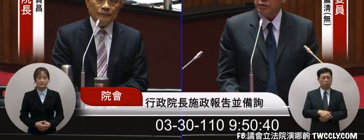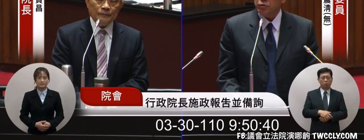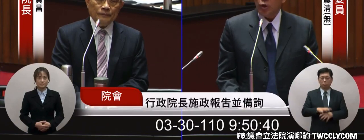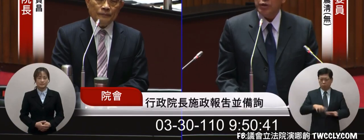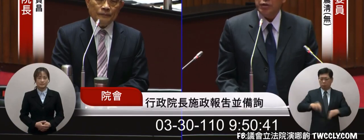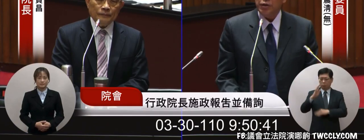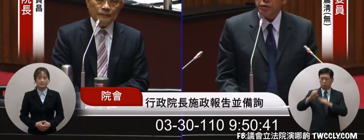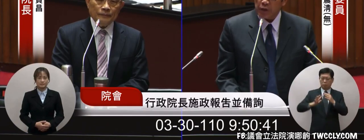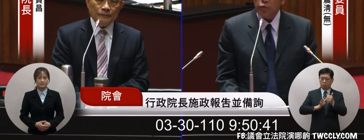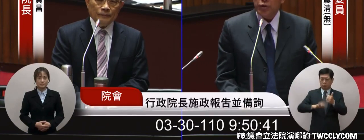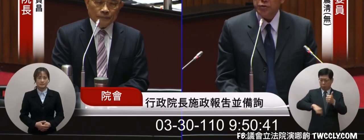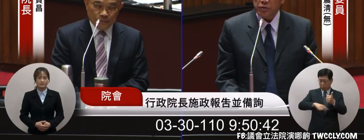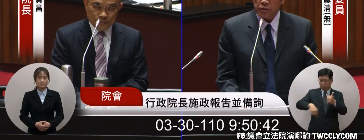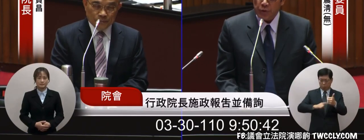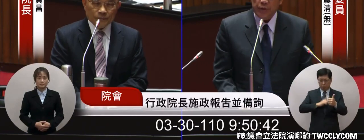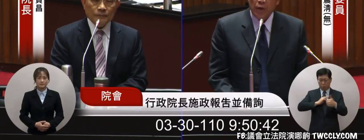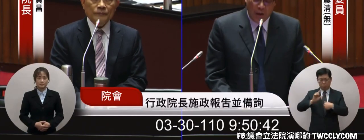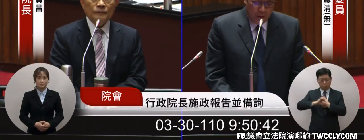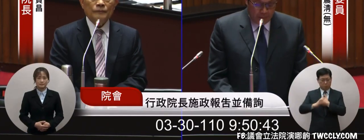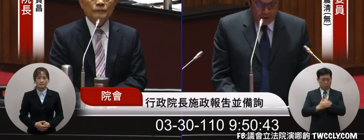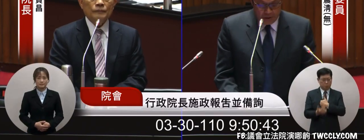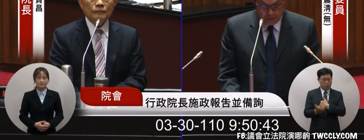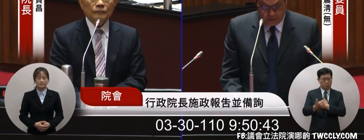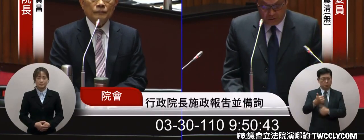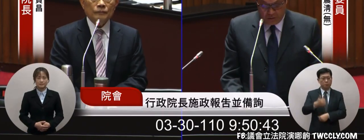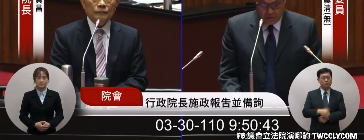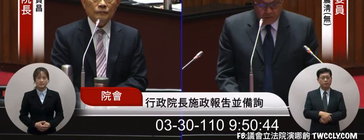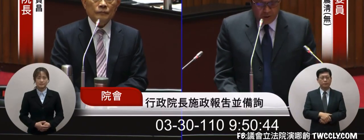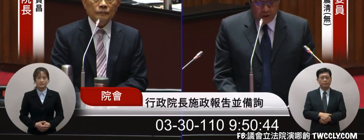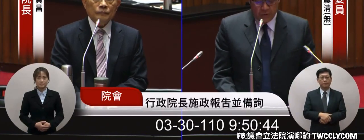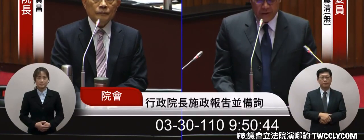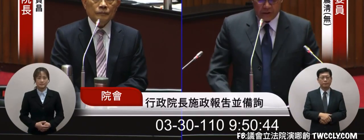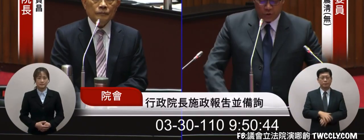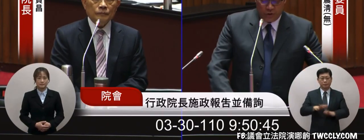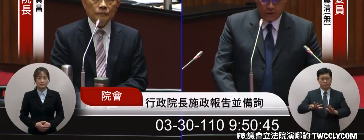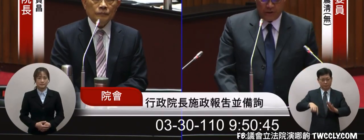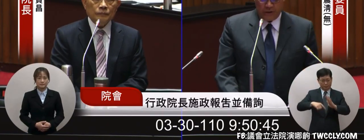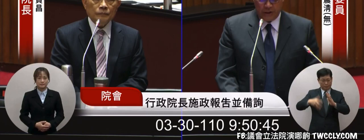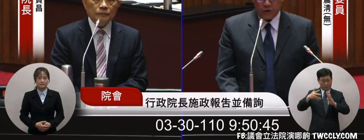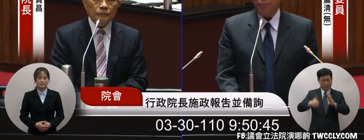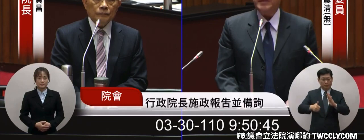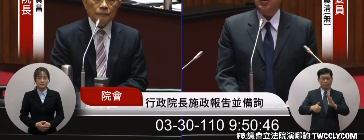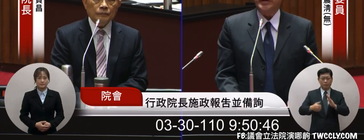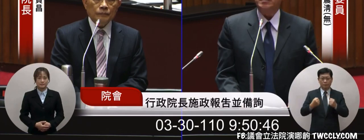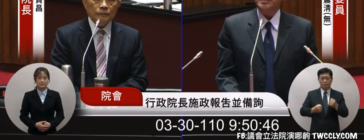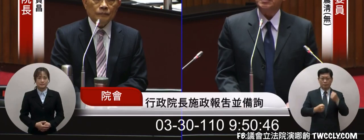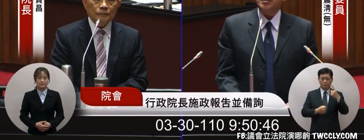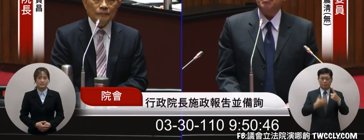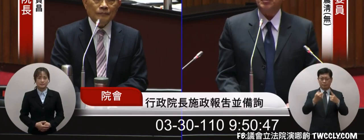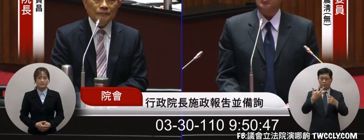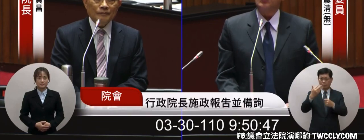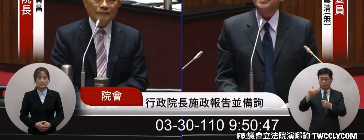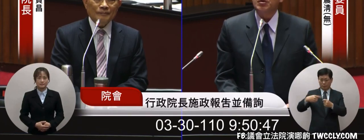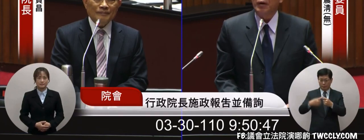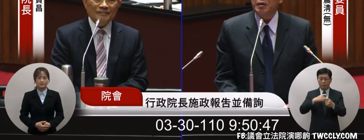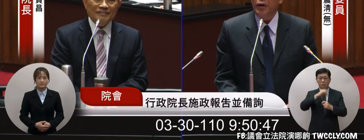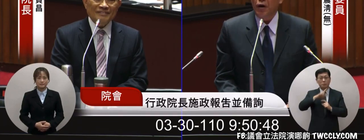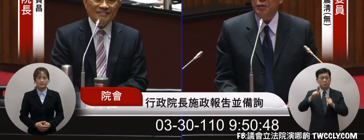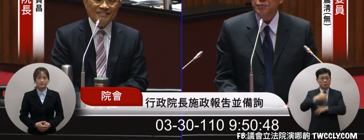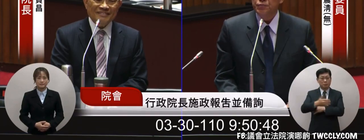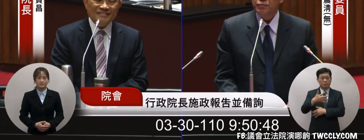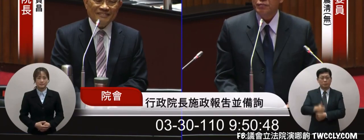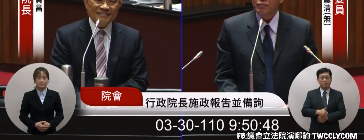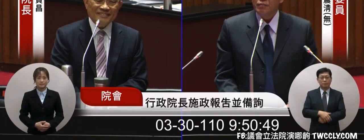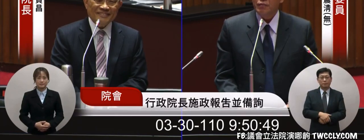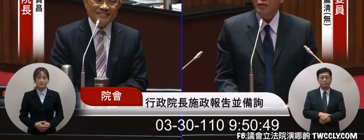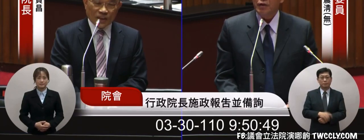我們行政團隊的一個效率跟執行力那麼你那時候在1989年你在做我們屏東的館長對不對